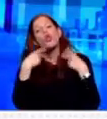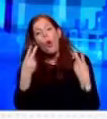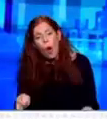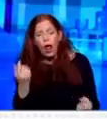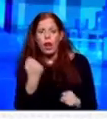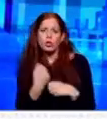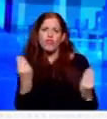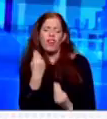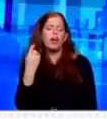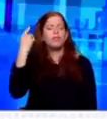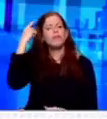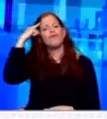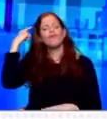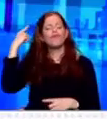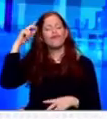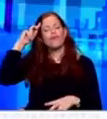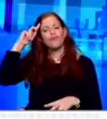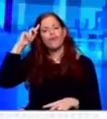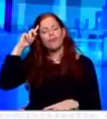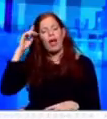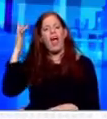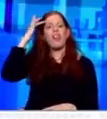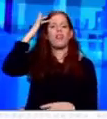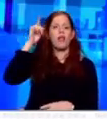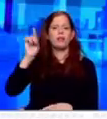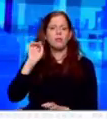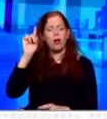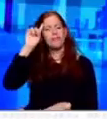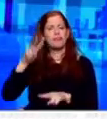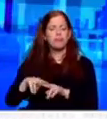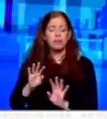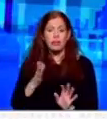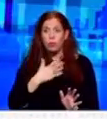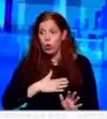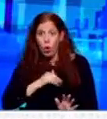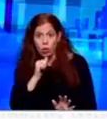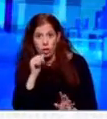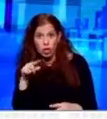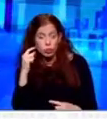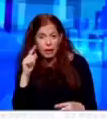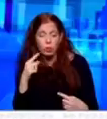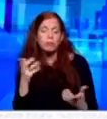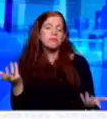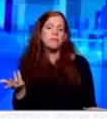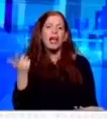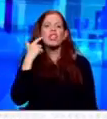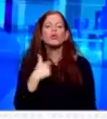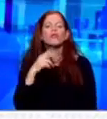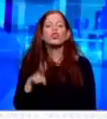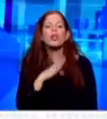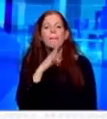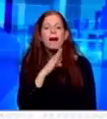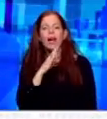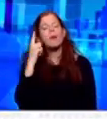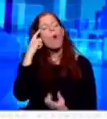לעשות דברים על דעת עצמה. היא עובדת חלק מהחינוך הממלכתי, להשמיע את ההמנון, אין שום בעיה. אני חושב שיש לי בעיה קטנה עם חופש הדעה,